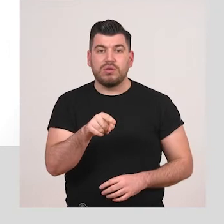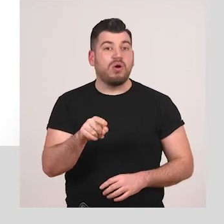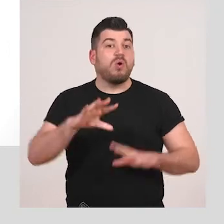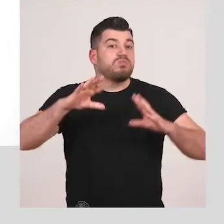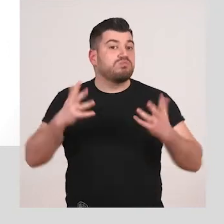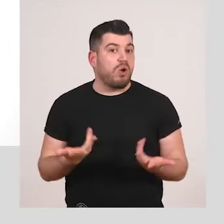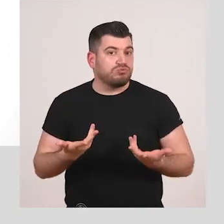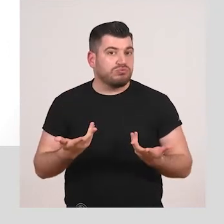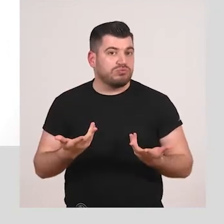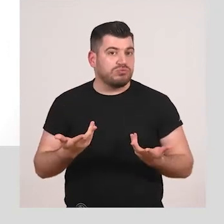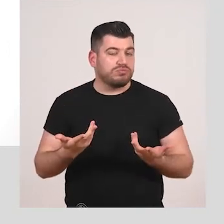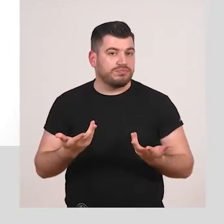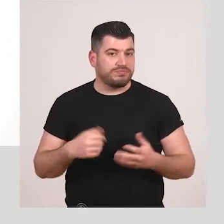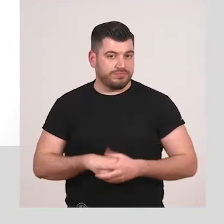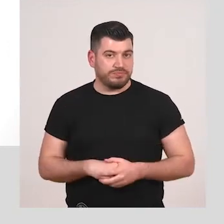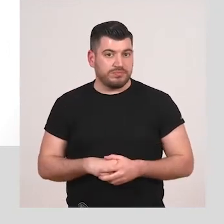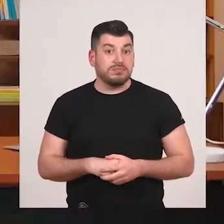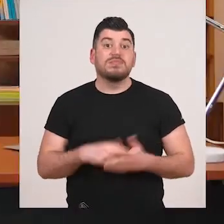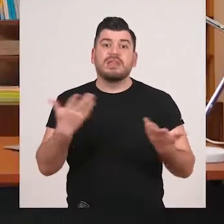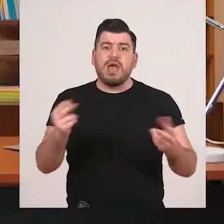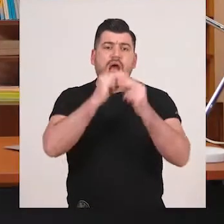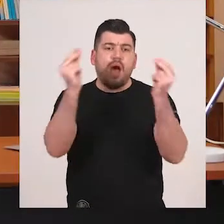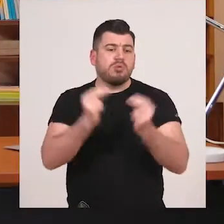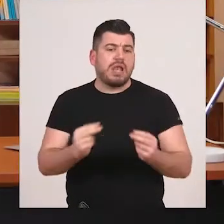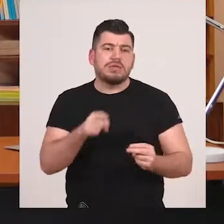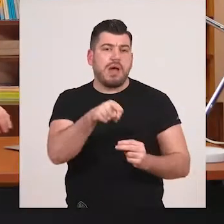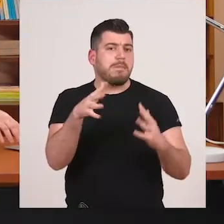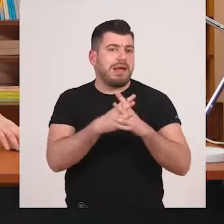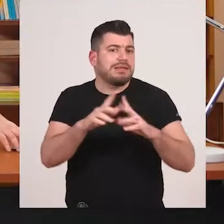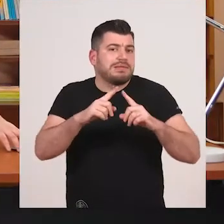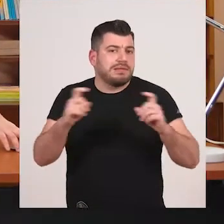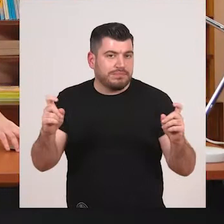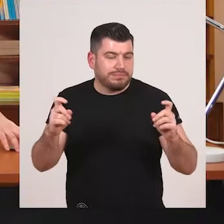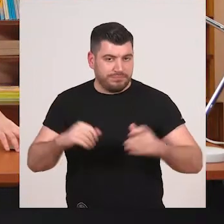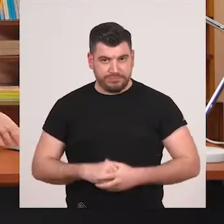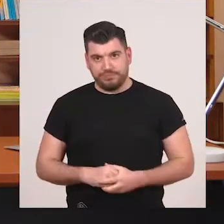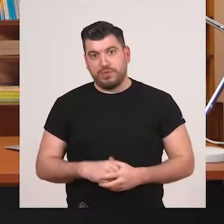πώς και τα αποτελέσματα. Πάμε λοιπόν να δούμε